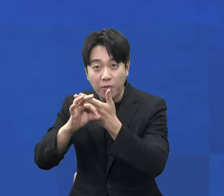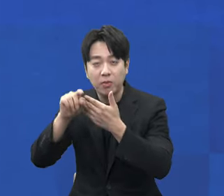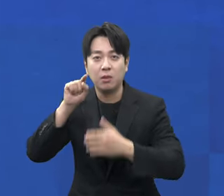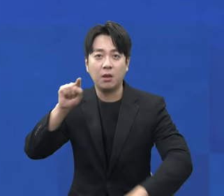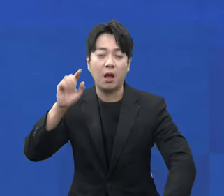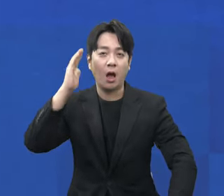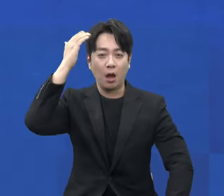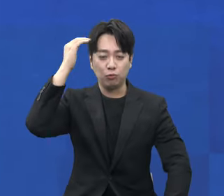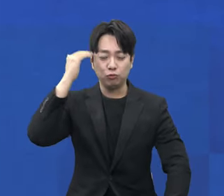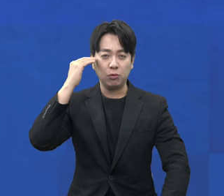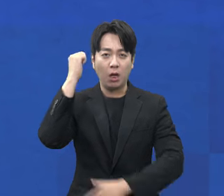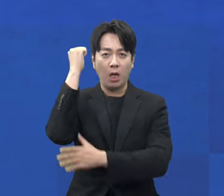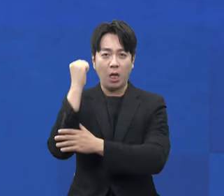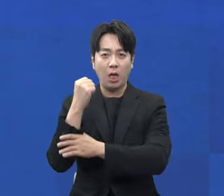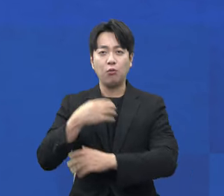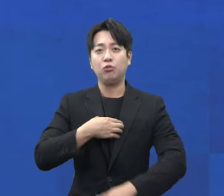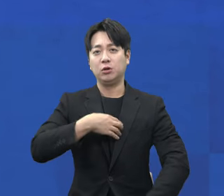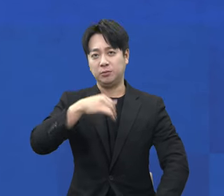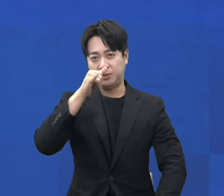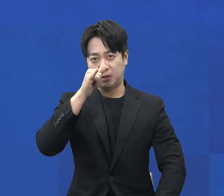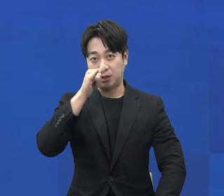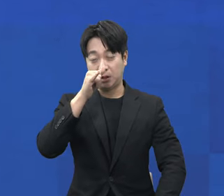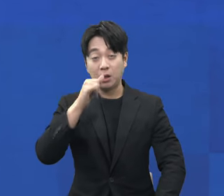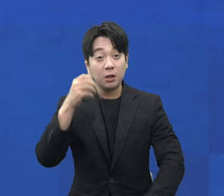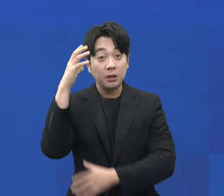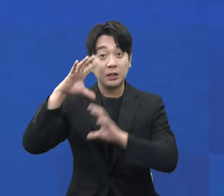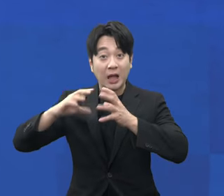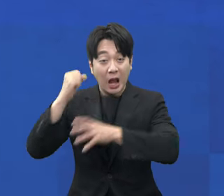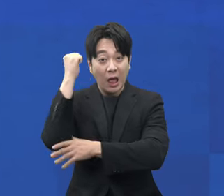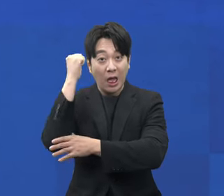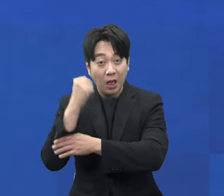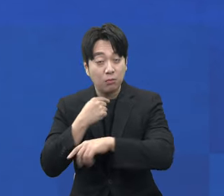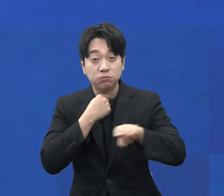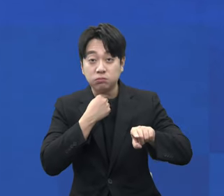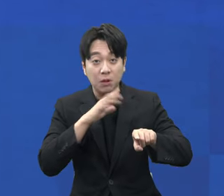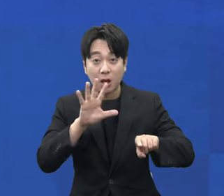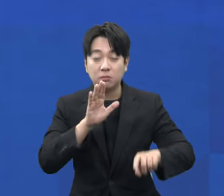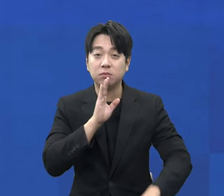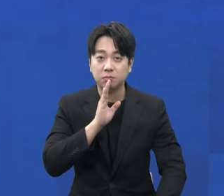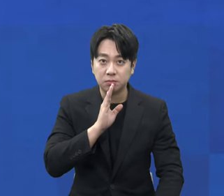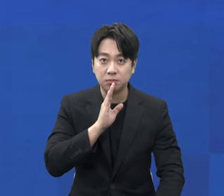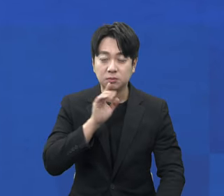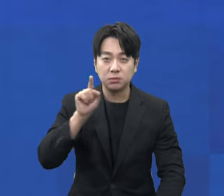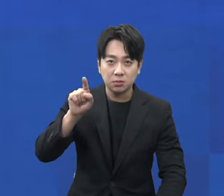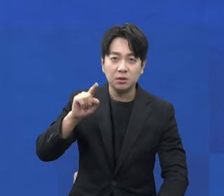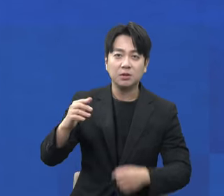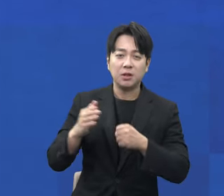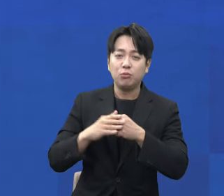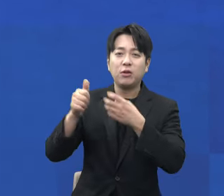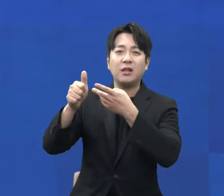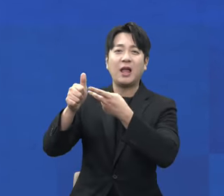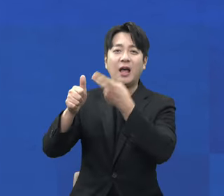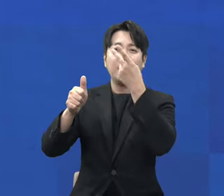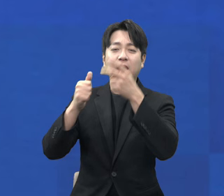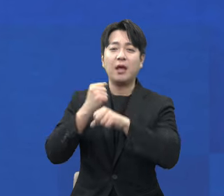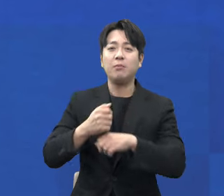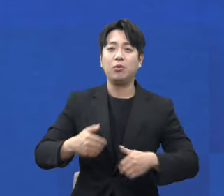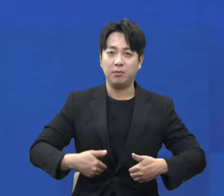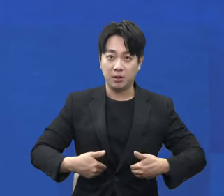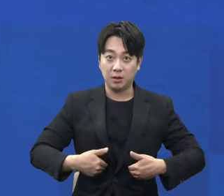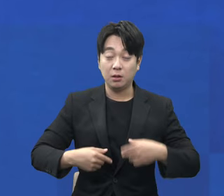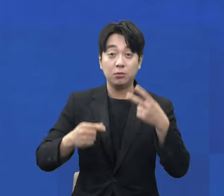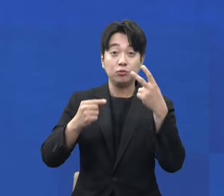그런데 국민들은 나라 망하는 것을 원치 않습니다. 고로 윤석열은 결국 탄핵됩니다. 핵심